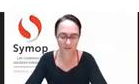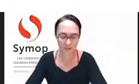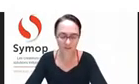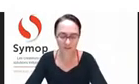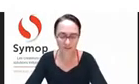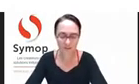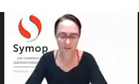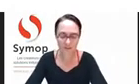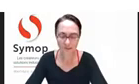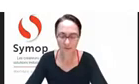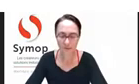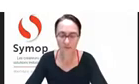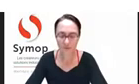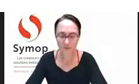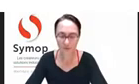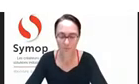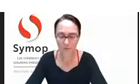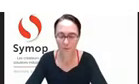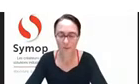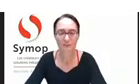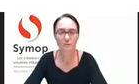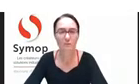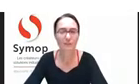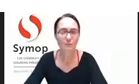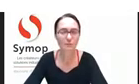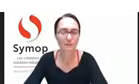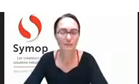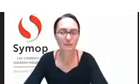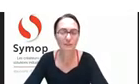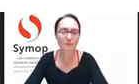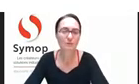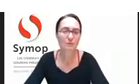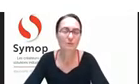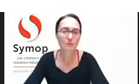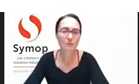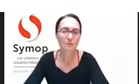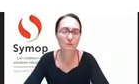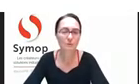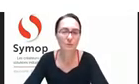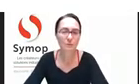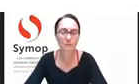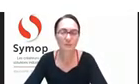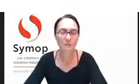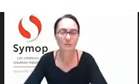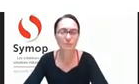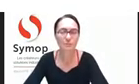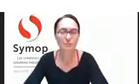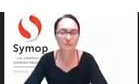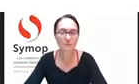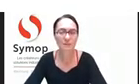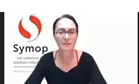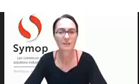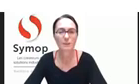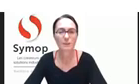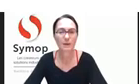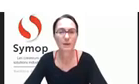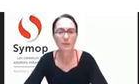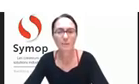pratiques, des exemples qui sont à la fois tirés de l'industrie papetière et qui sont